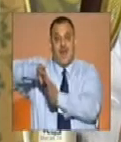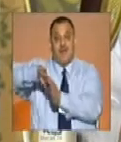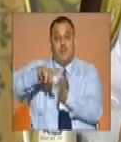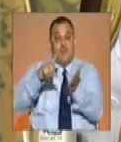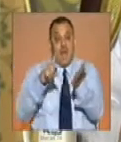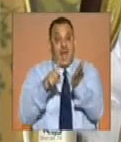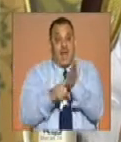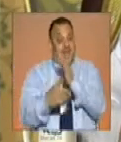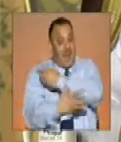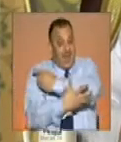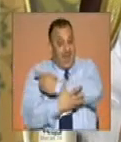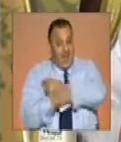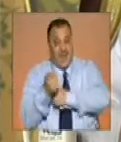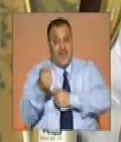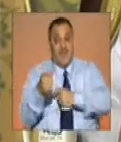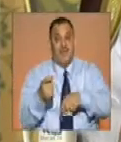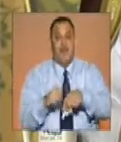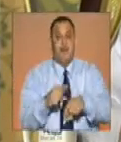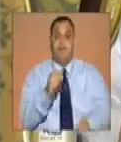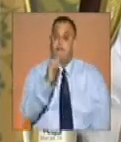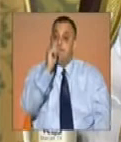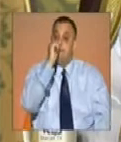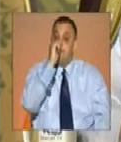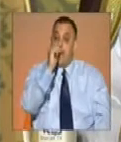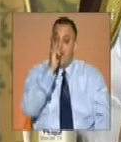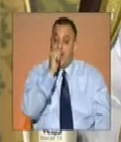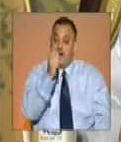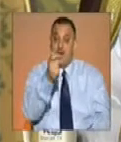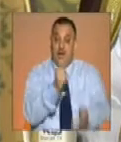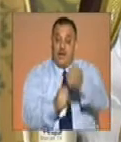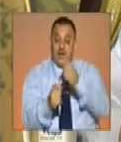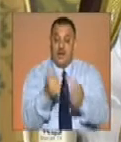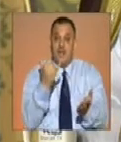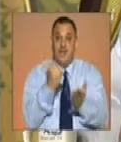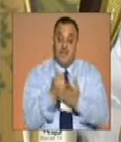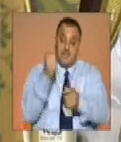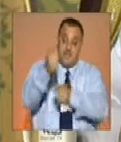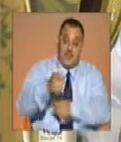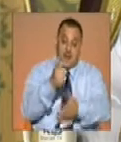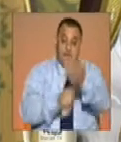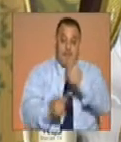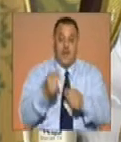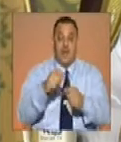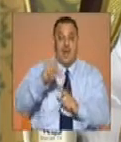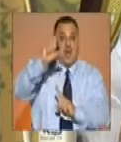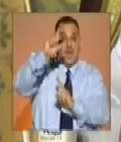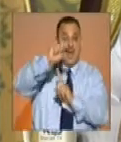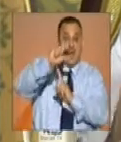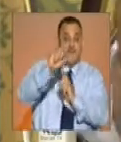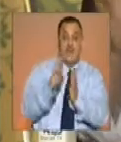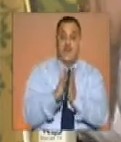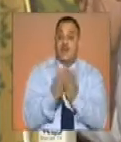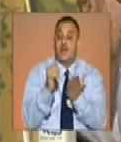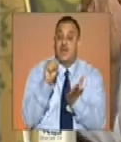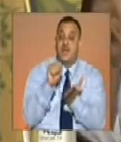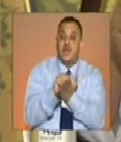أنصحك بالصدقة الجارية، إما ماء سبيل وإما مثلا حفر بئر وإما مسجد وإما طباعة مصحف أو